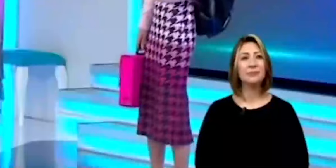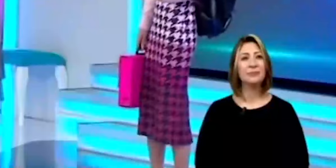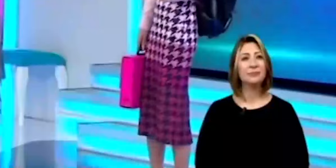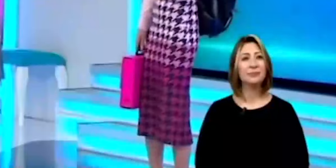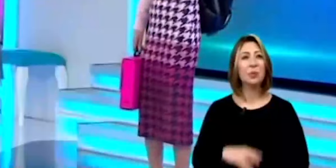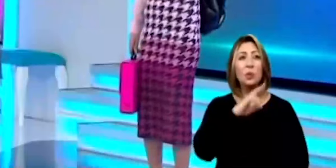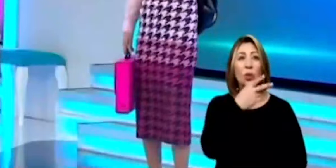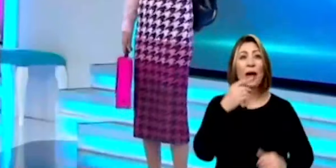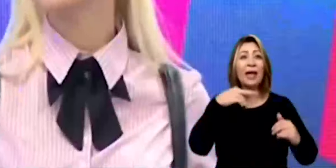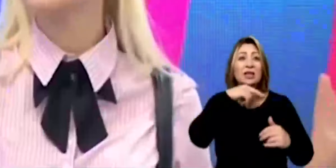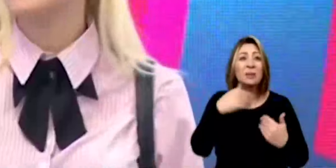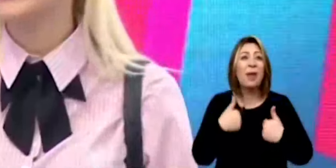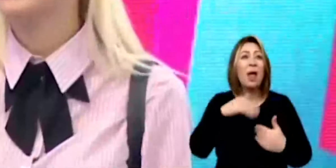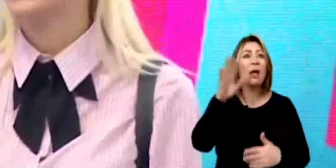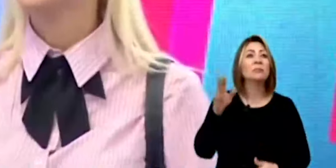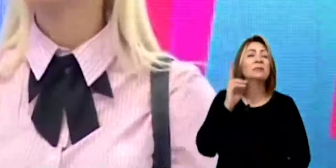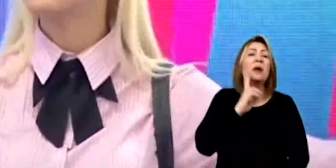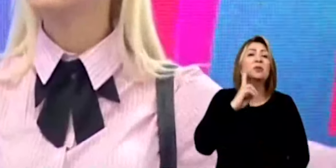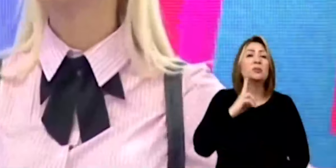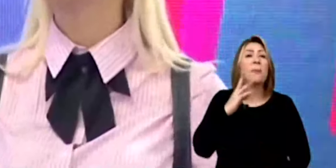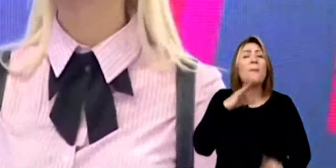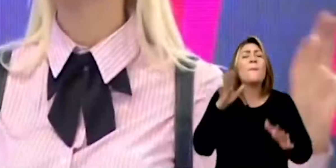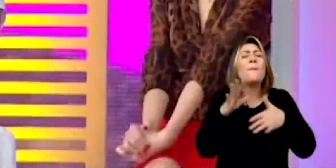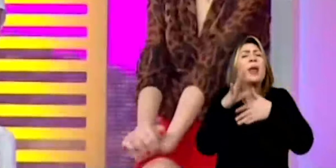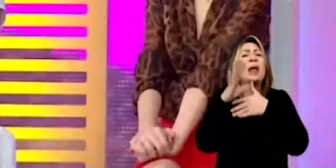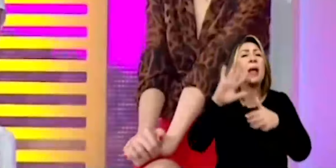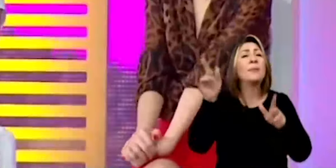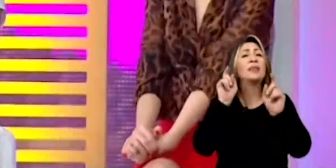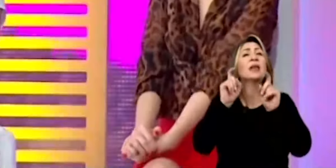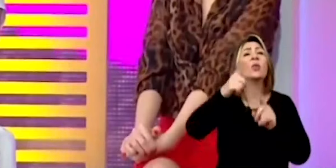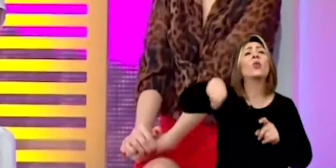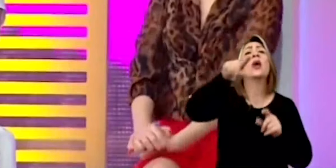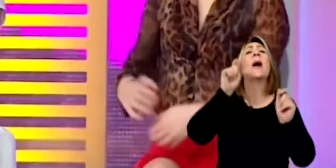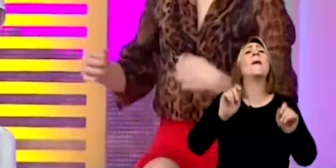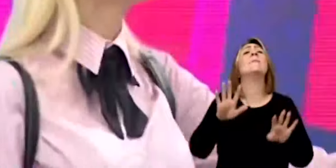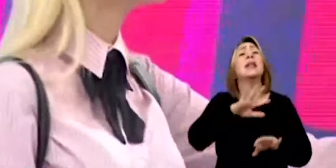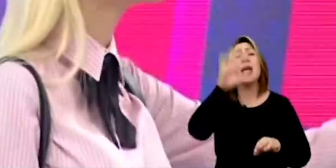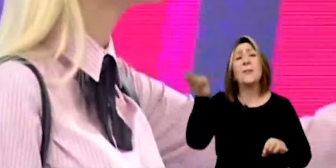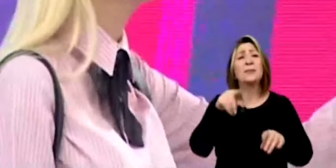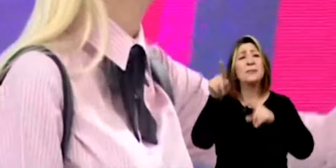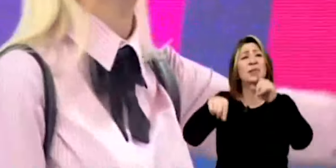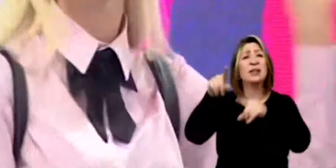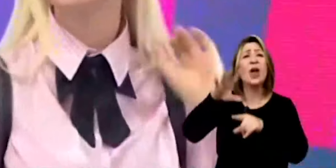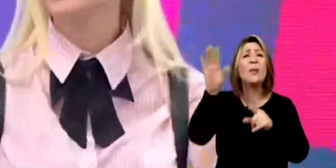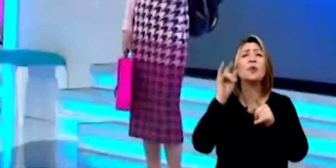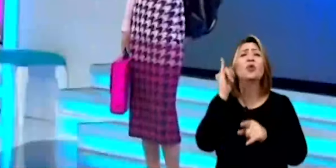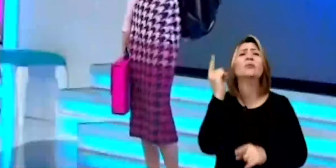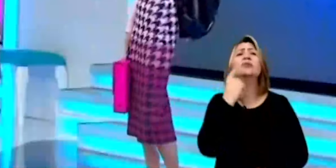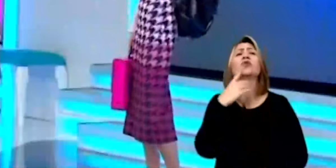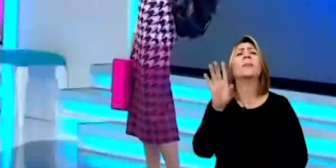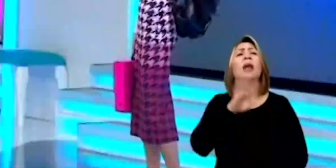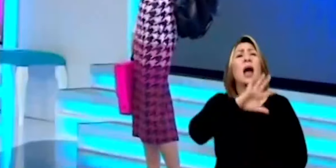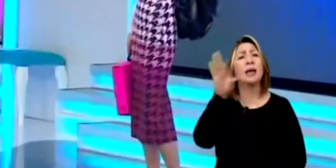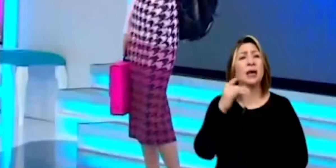Günah keçisi benim. Hepsi masum melek. Hiçbiri birbirinin arkasından dedikodu yapmadı. Hiçbiri birbirinin arkasından en ufak kötü bir şey